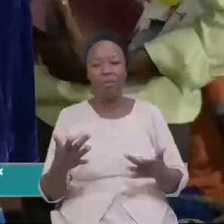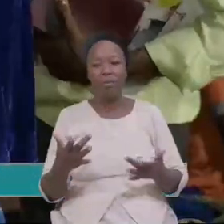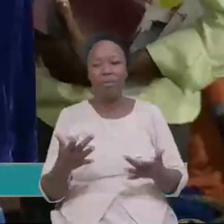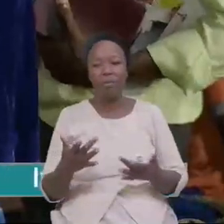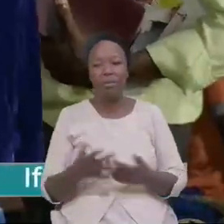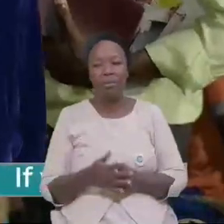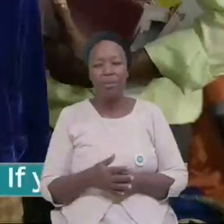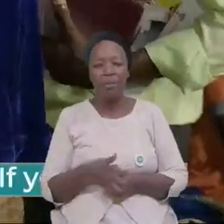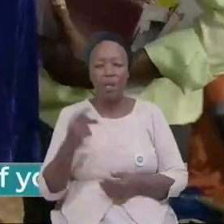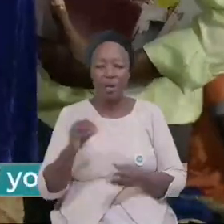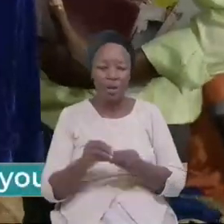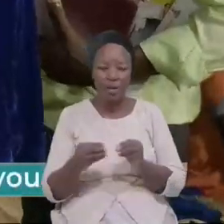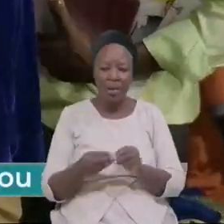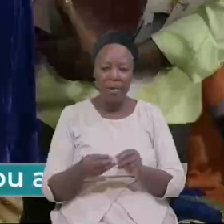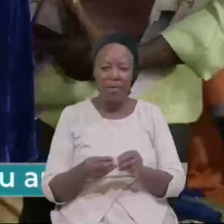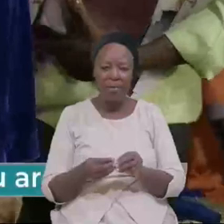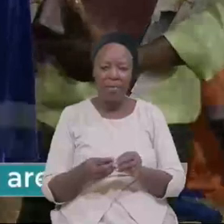Le numéro